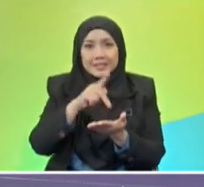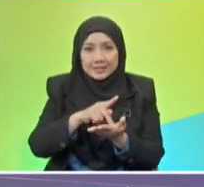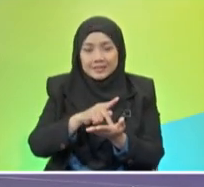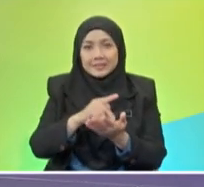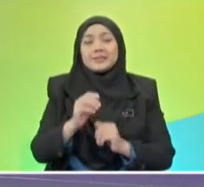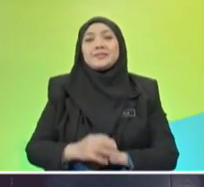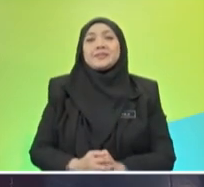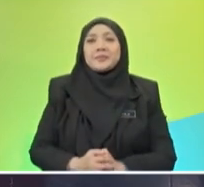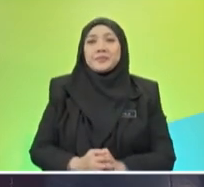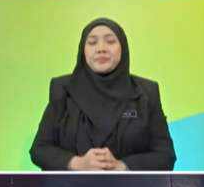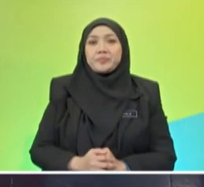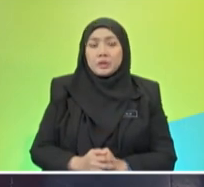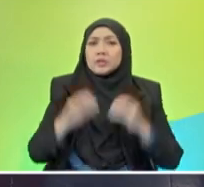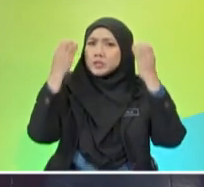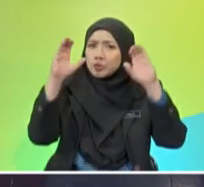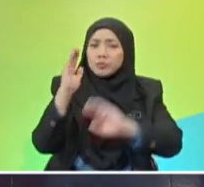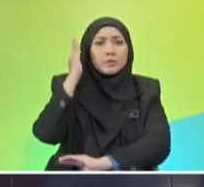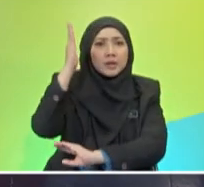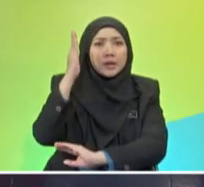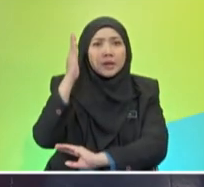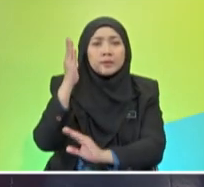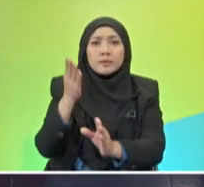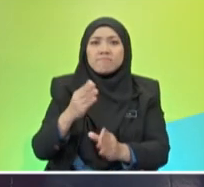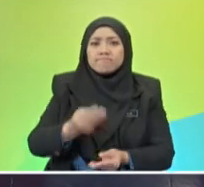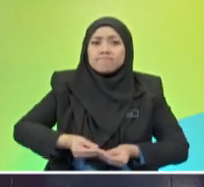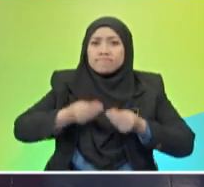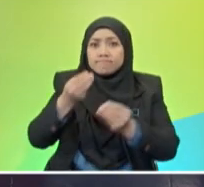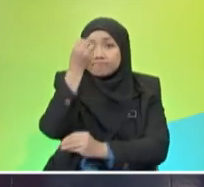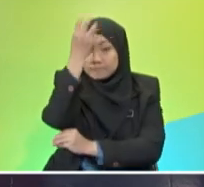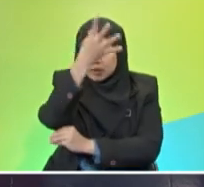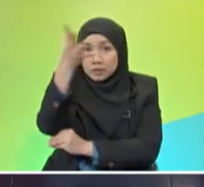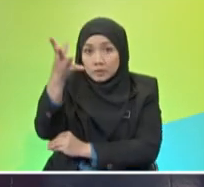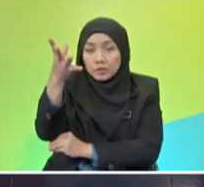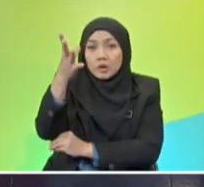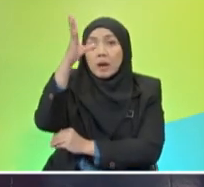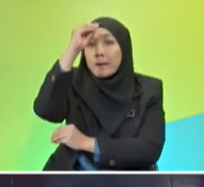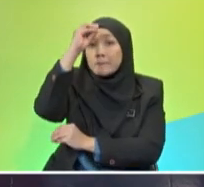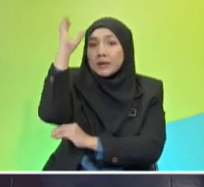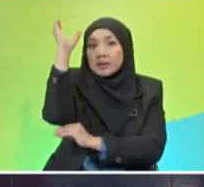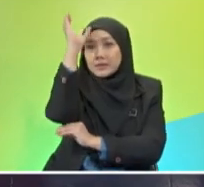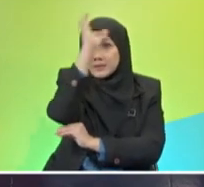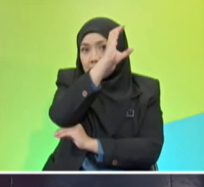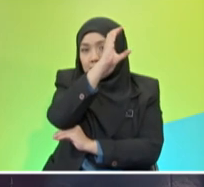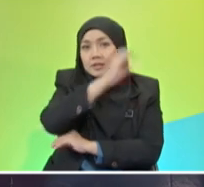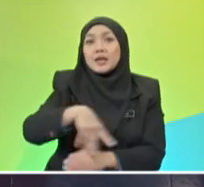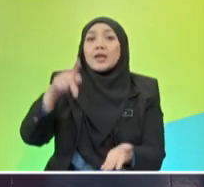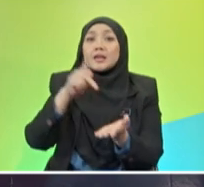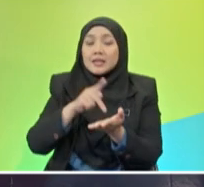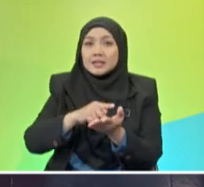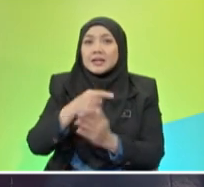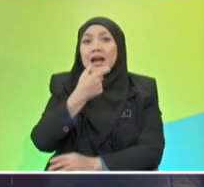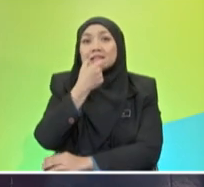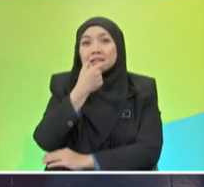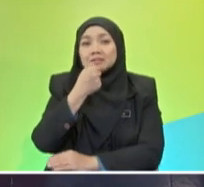dulu. Baiklah. Okay. Cikgu akan minta Chris untuk mengira balang yang paling dekat dengan Chris dulu. Okey. Inilah